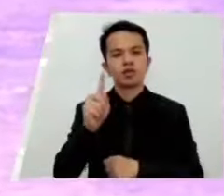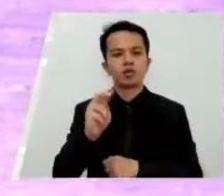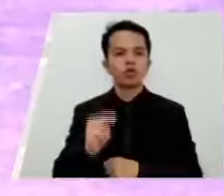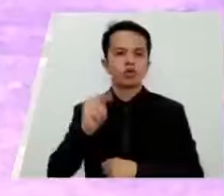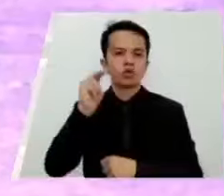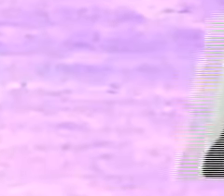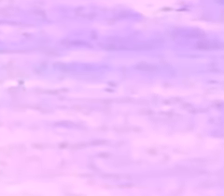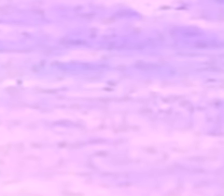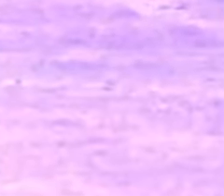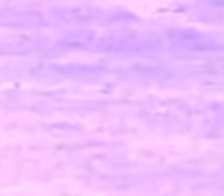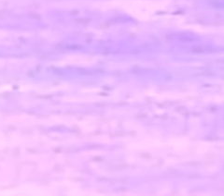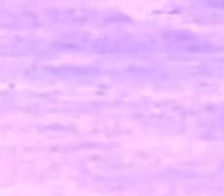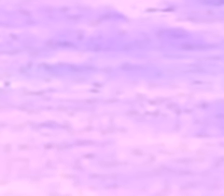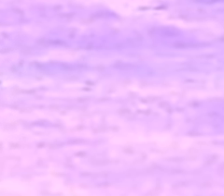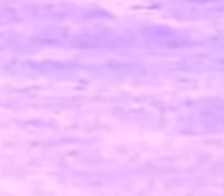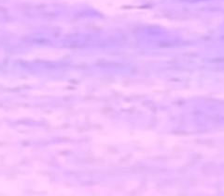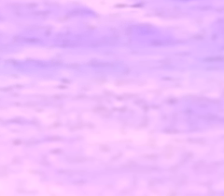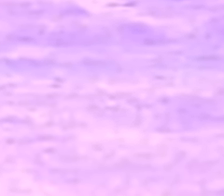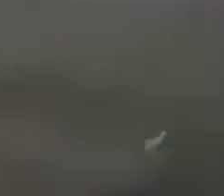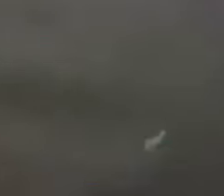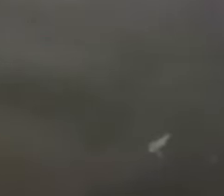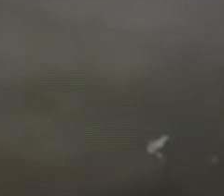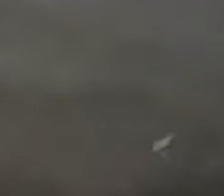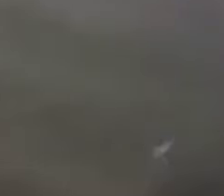Ang inyong saksi!